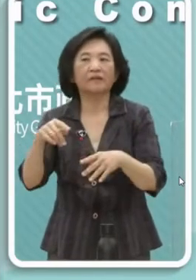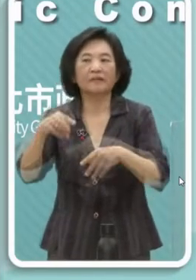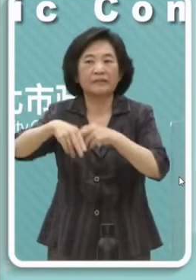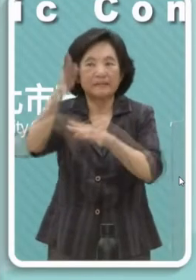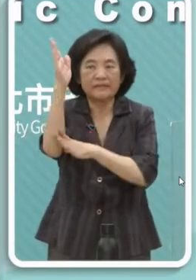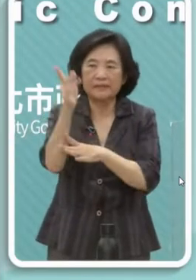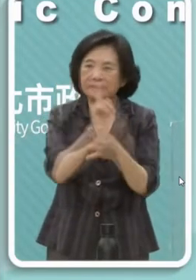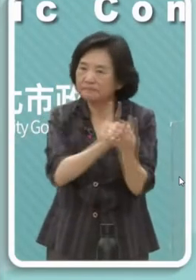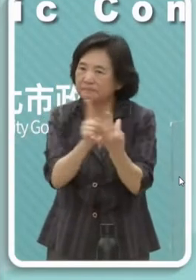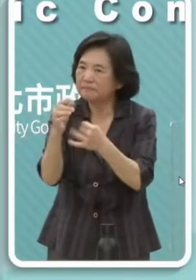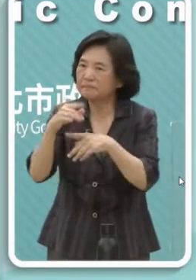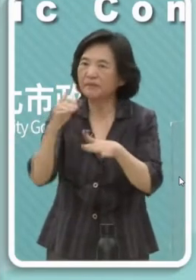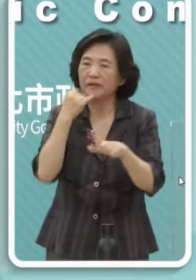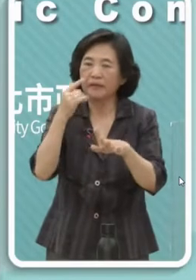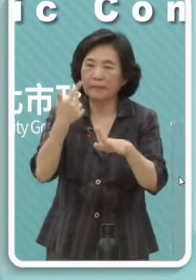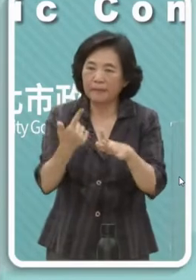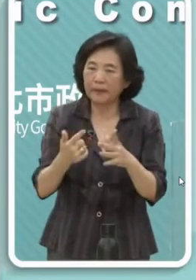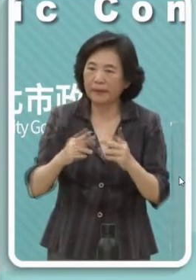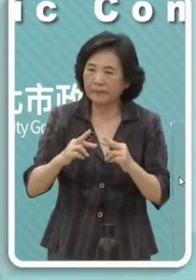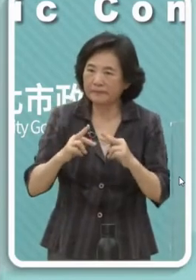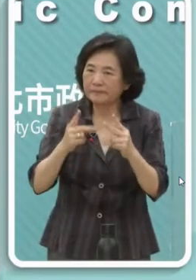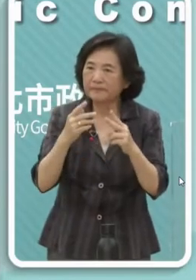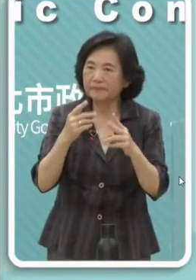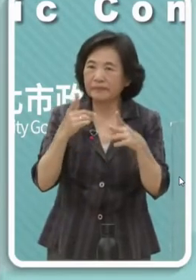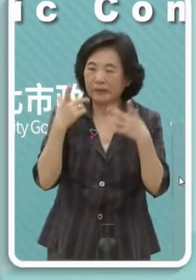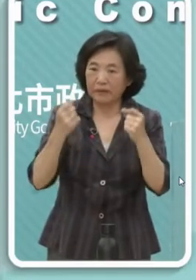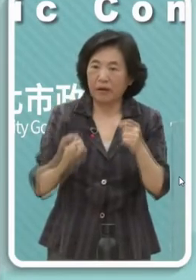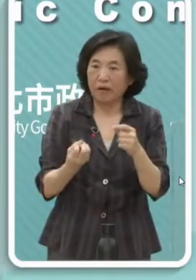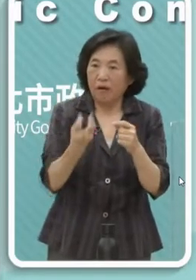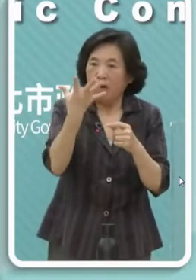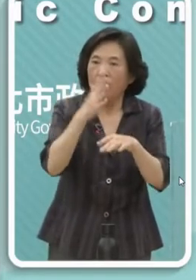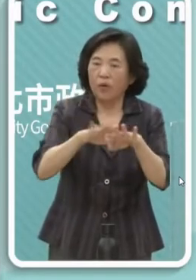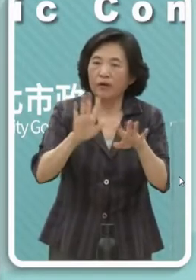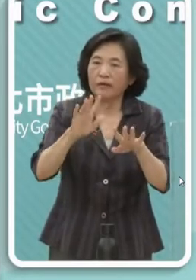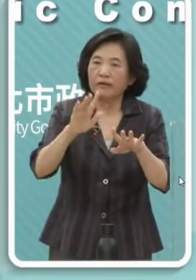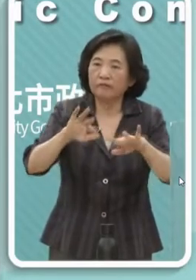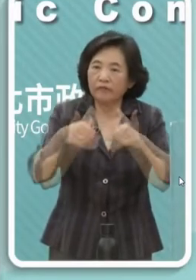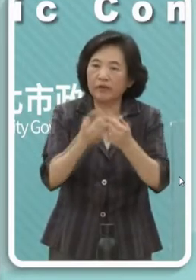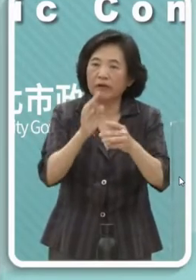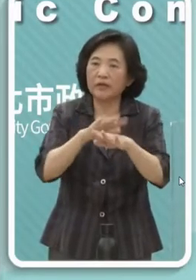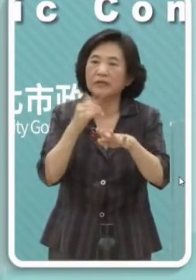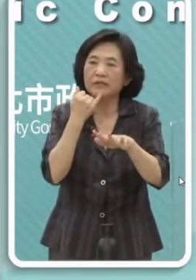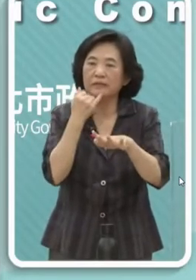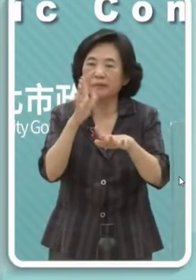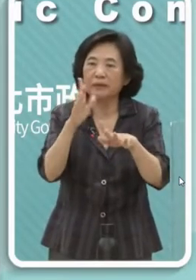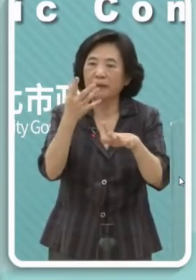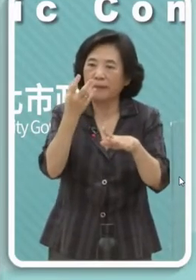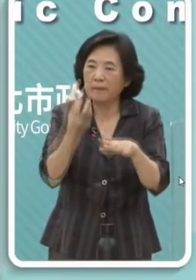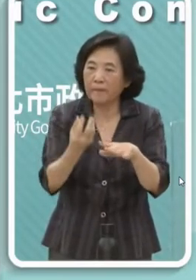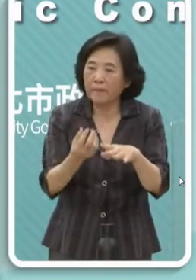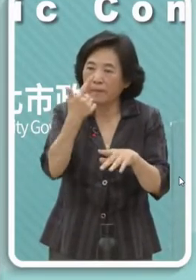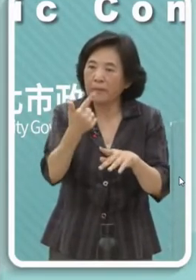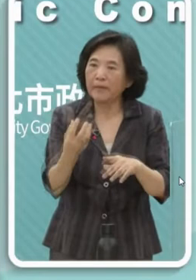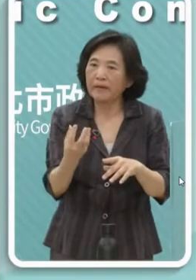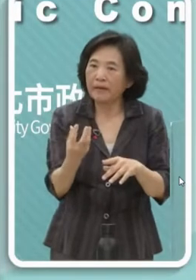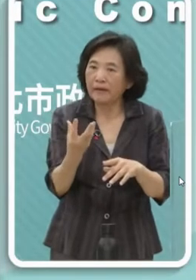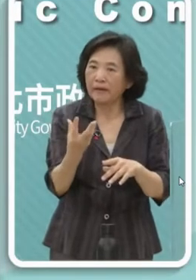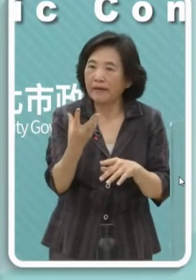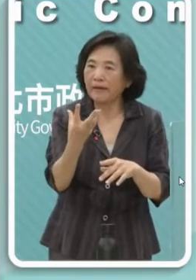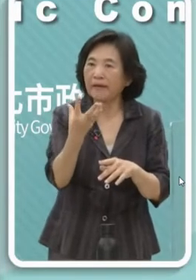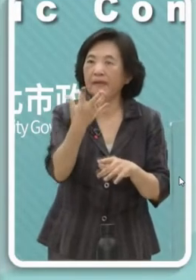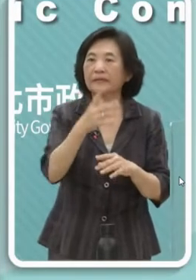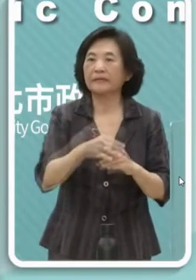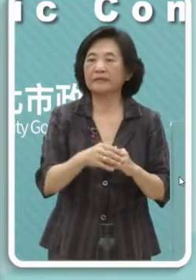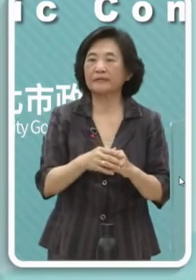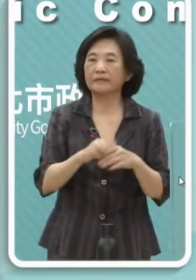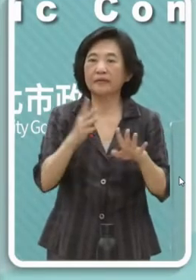施，可以稍微修正那个疫情的发展趋势。那也因为我们从数字上看起来，你知道哈，一定程